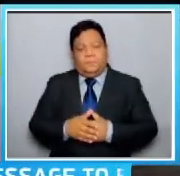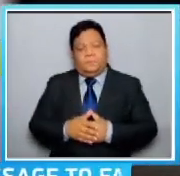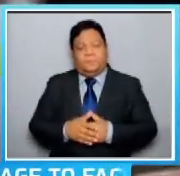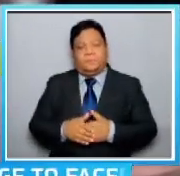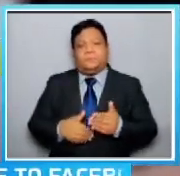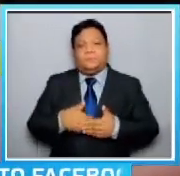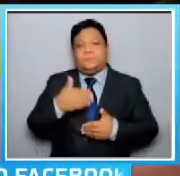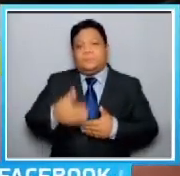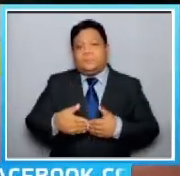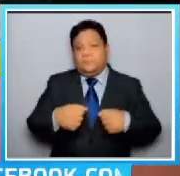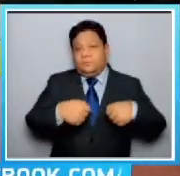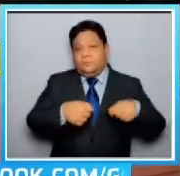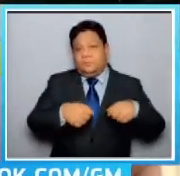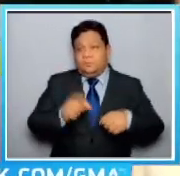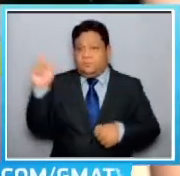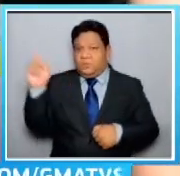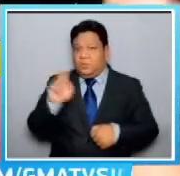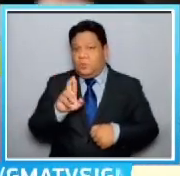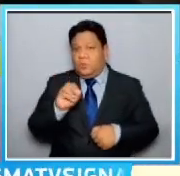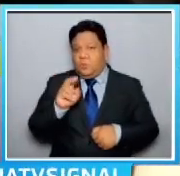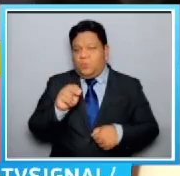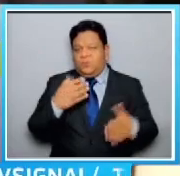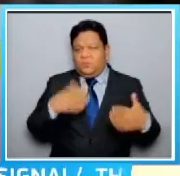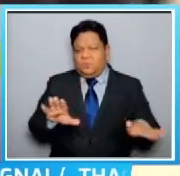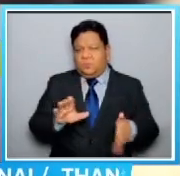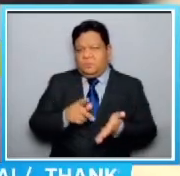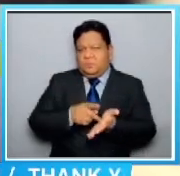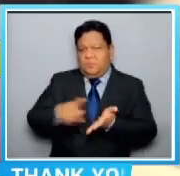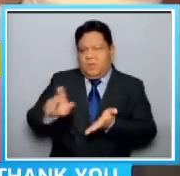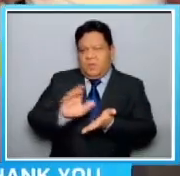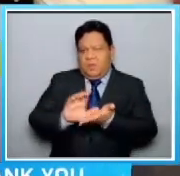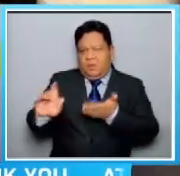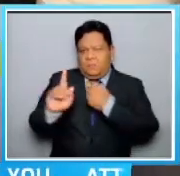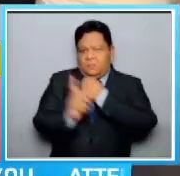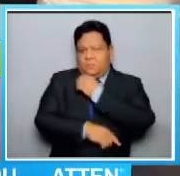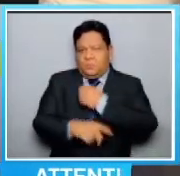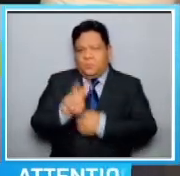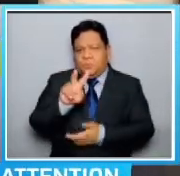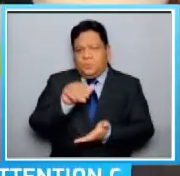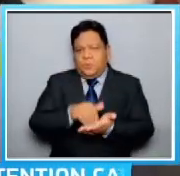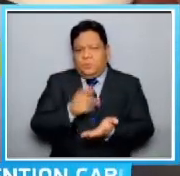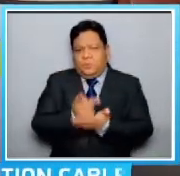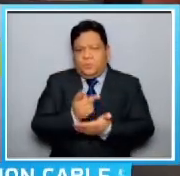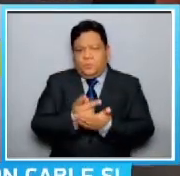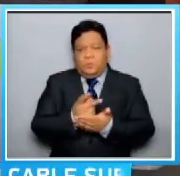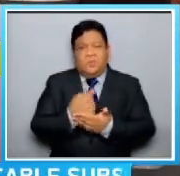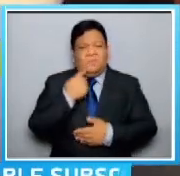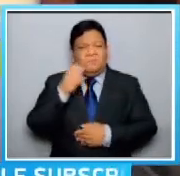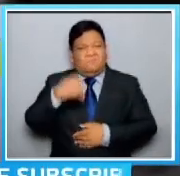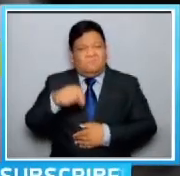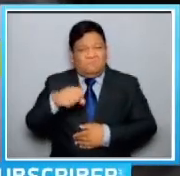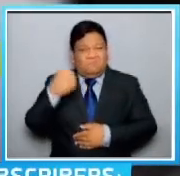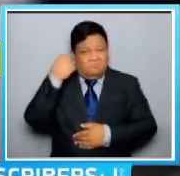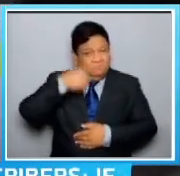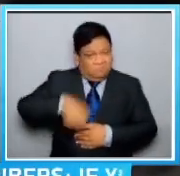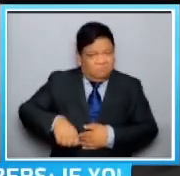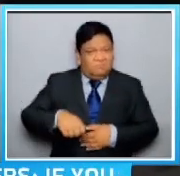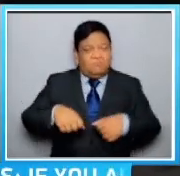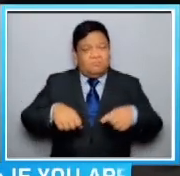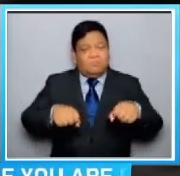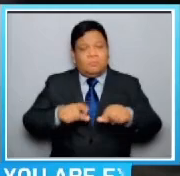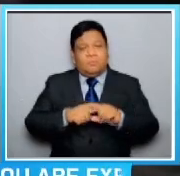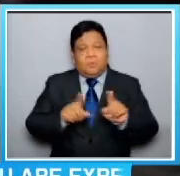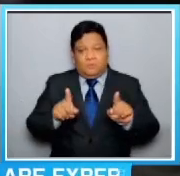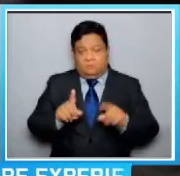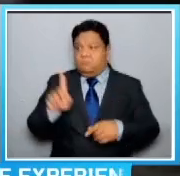nakapagbayad na siya ng 2,000 pisong penalty. Aminado naman siyang lumabag sa batas trapiko, pero anya? Okay naman po siya, may